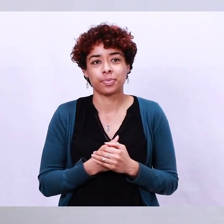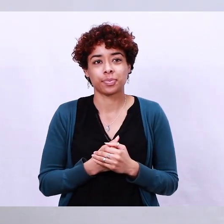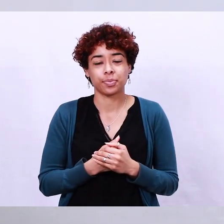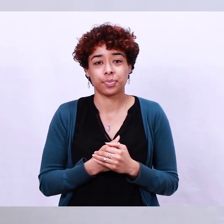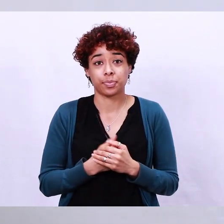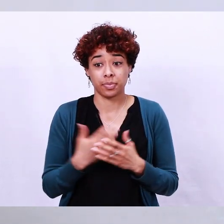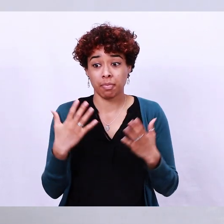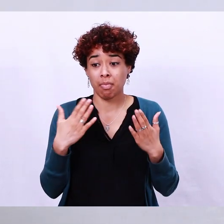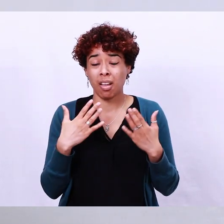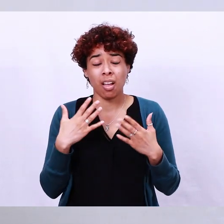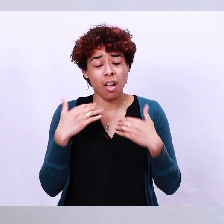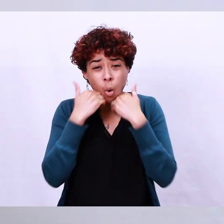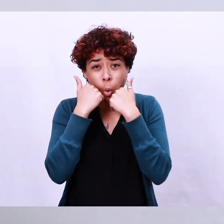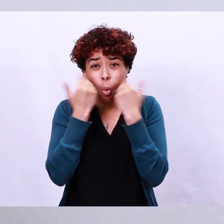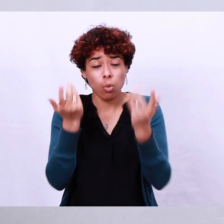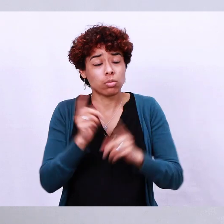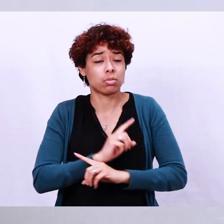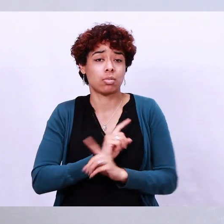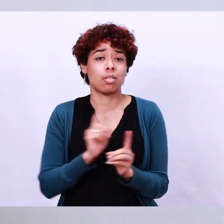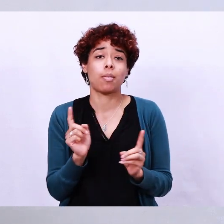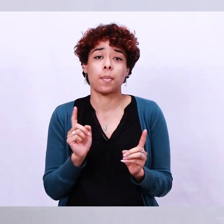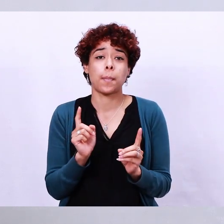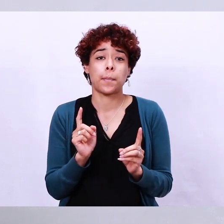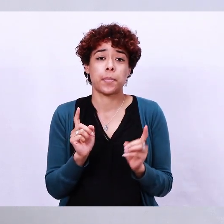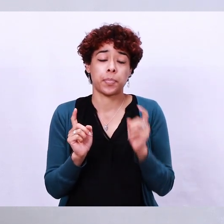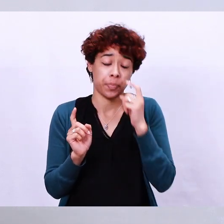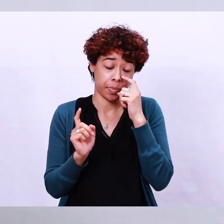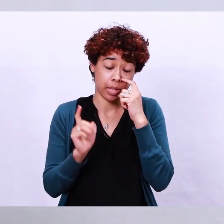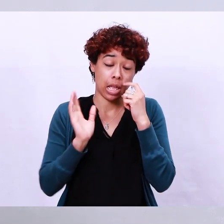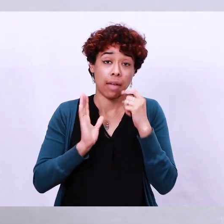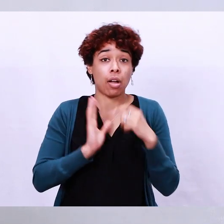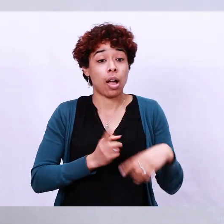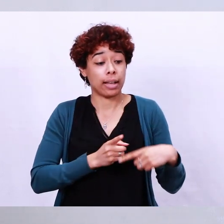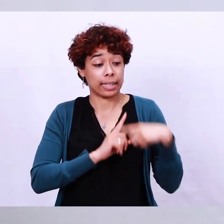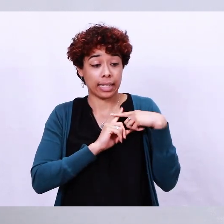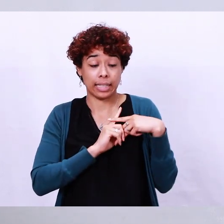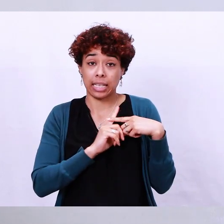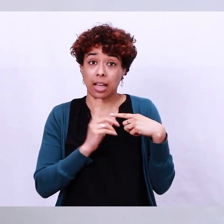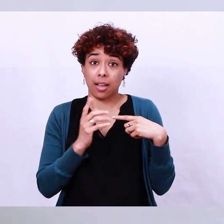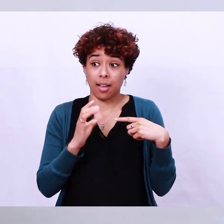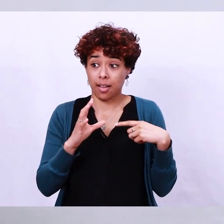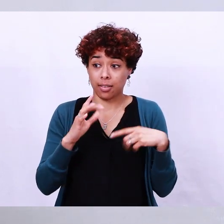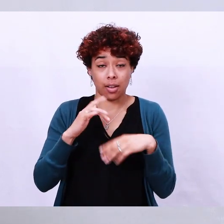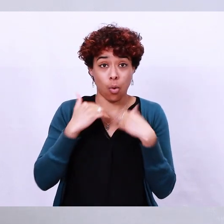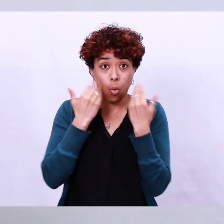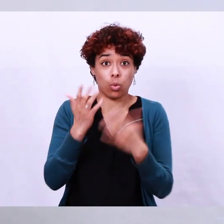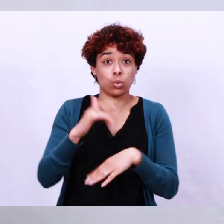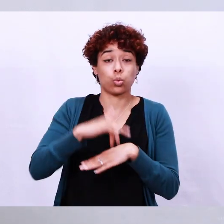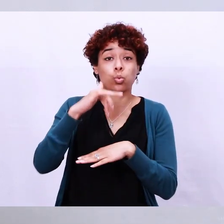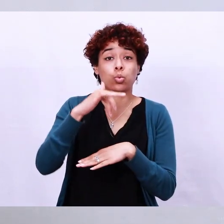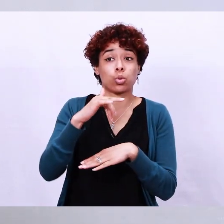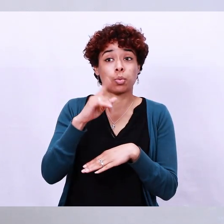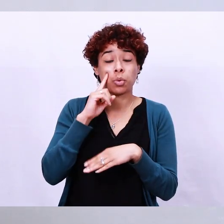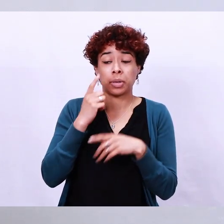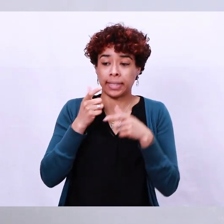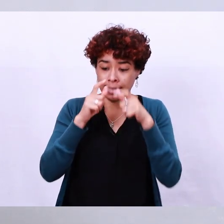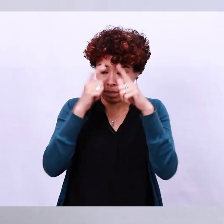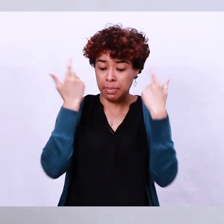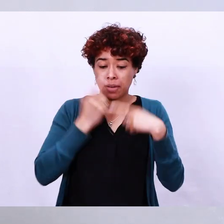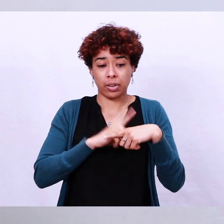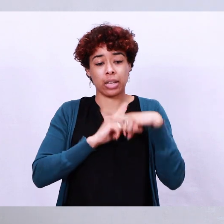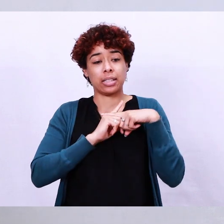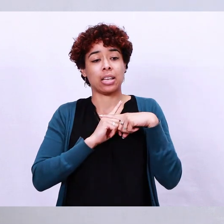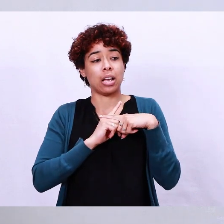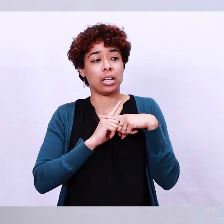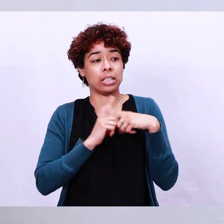Qu'il n'en ait point honte. Il y avait des chrétiens qui avaient honte en fait. Le fait d'être chrétien, de porter le